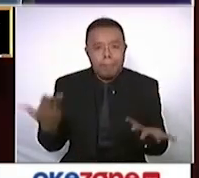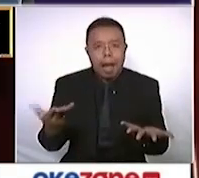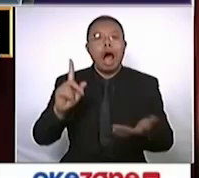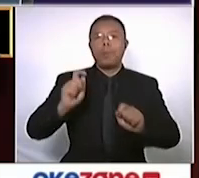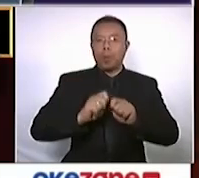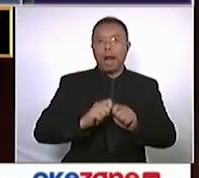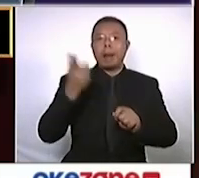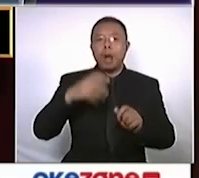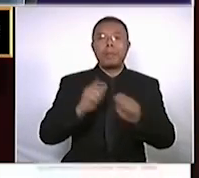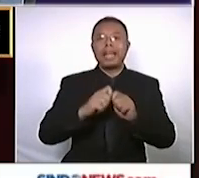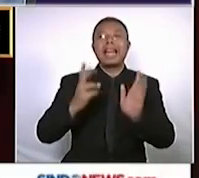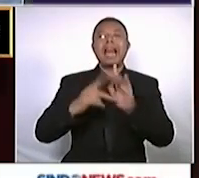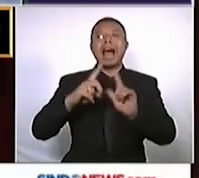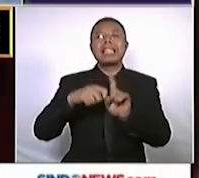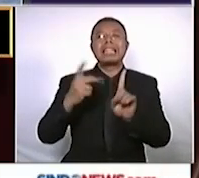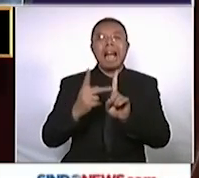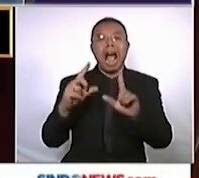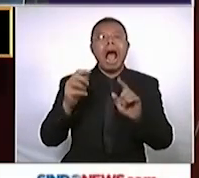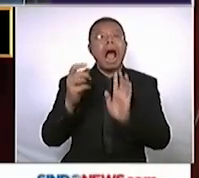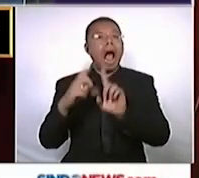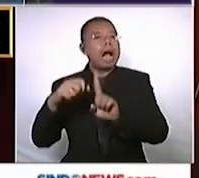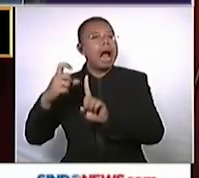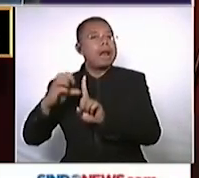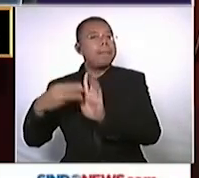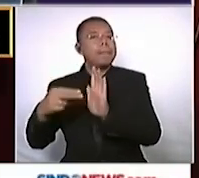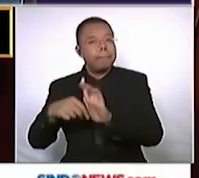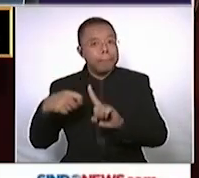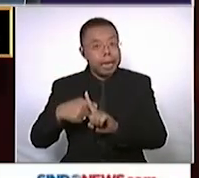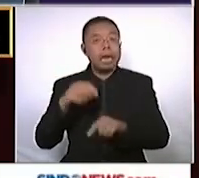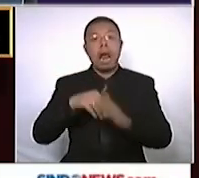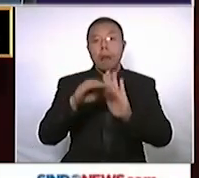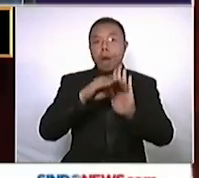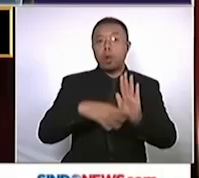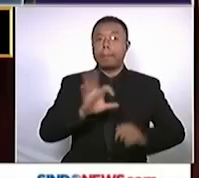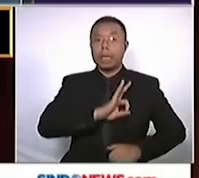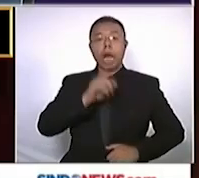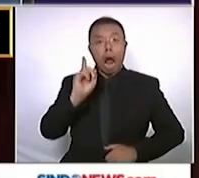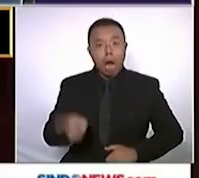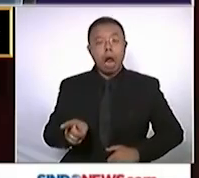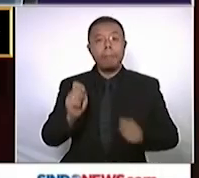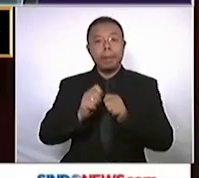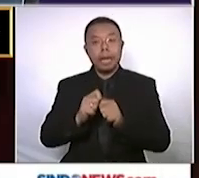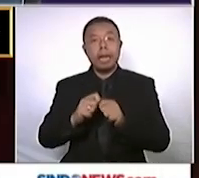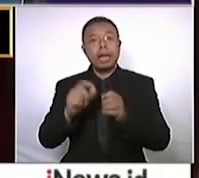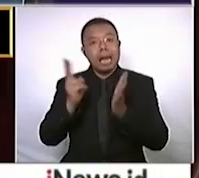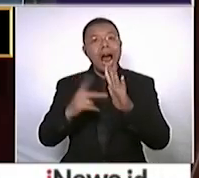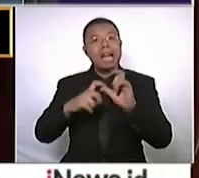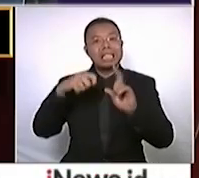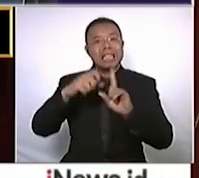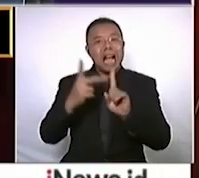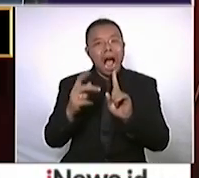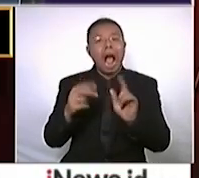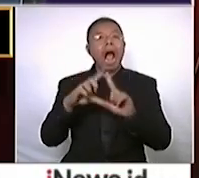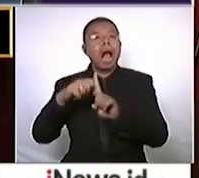kemudian dibuat naskah akademik menurut peraturan yang sekarang ada. Di dalam Perpres itu disebutkan buat naskah akademik. Nah, akademik itu